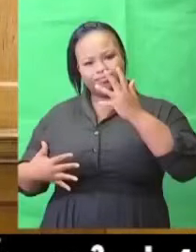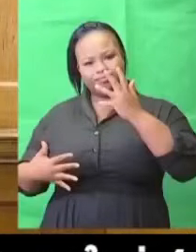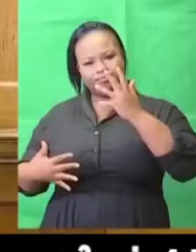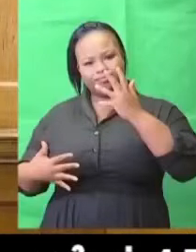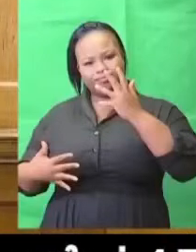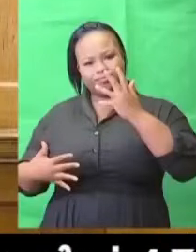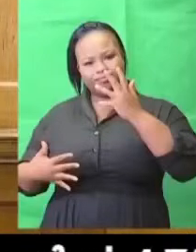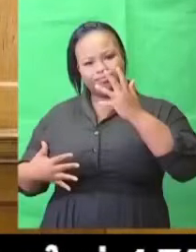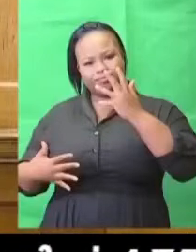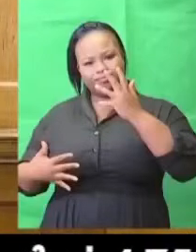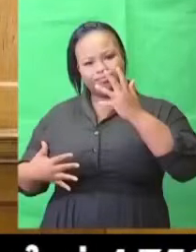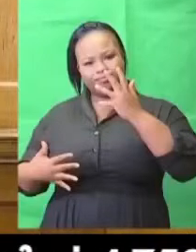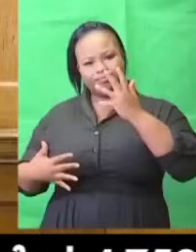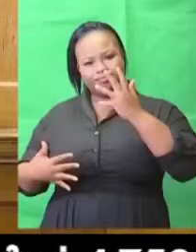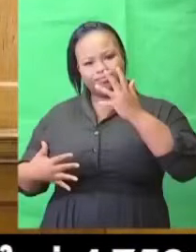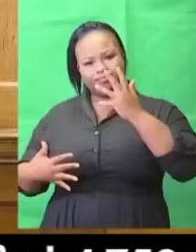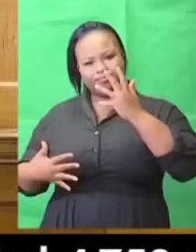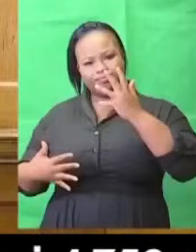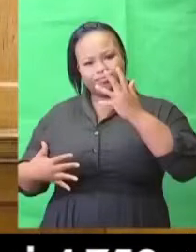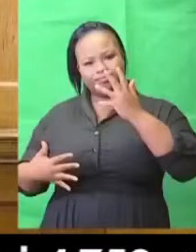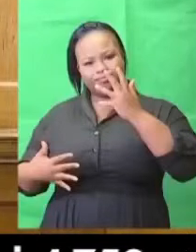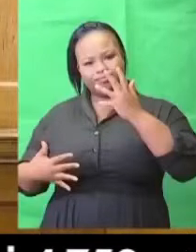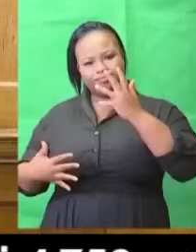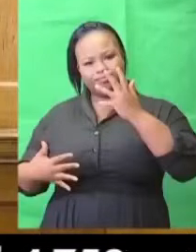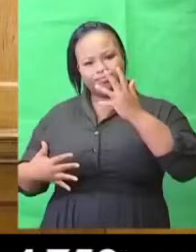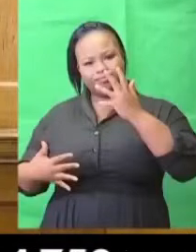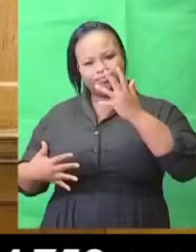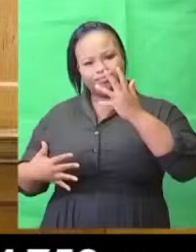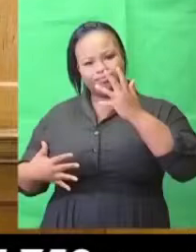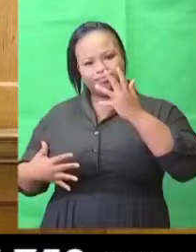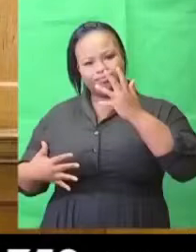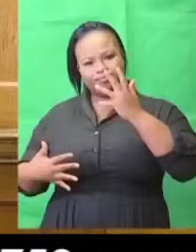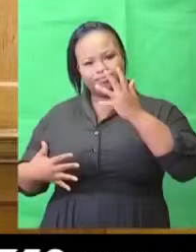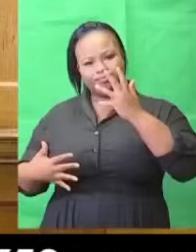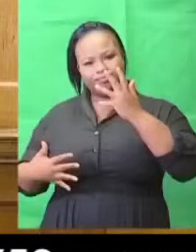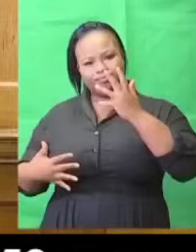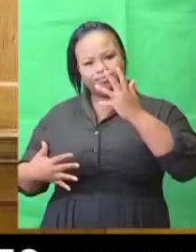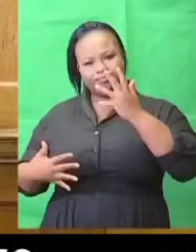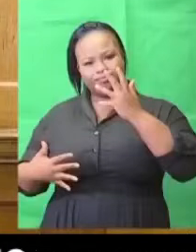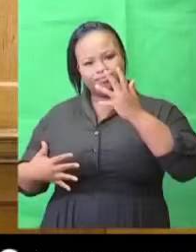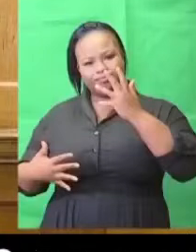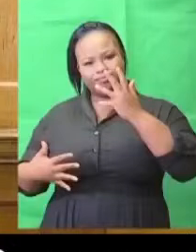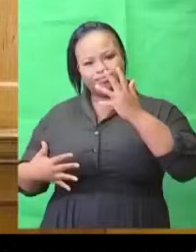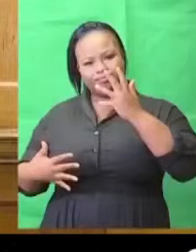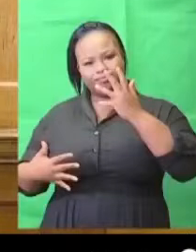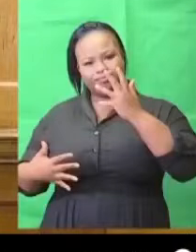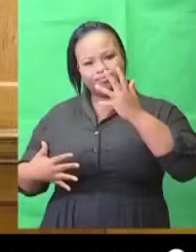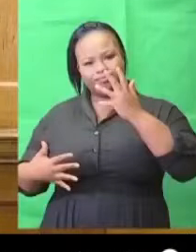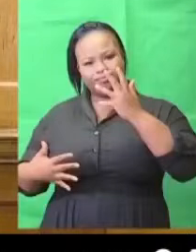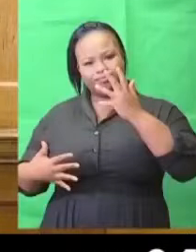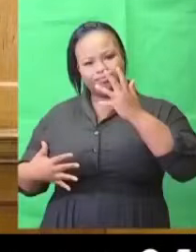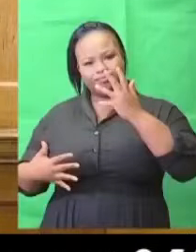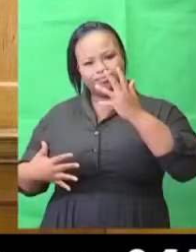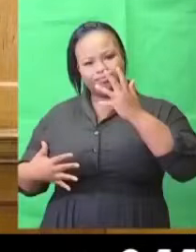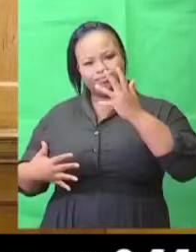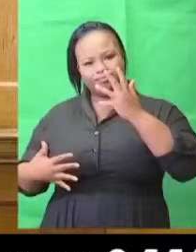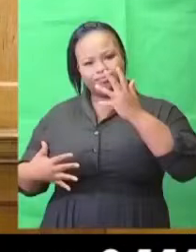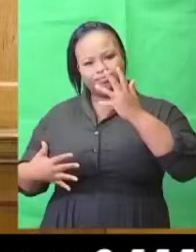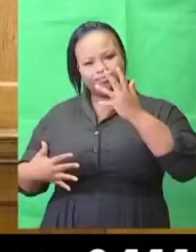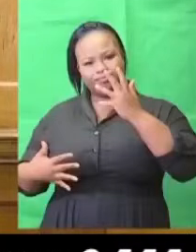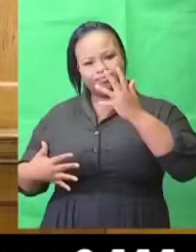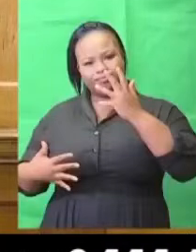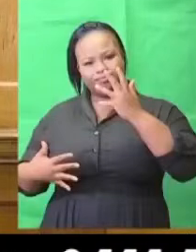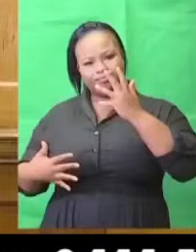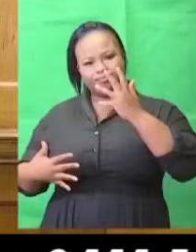ๆไม่ใช่หลับวิทยาศาสตร์ไม่เป็นธรรมเรื่องปฏิบัติจะทำอย่างไรนี่เป็นการทดสอบอีก